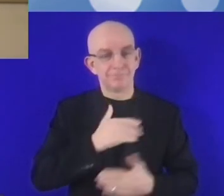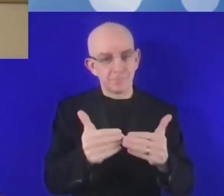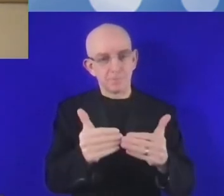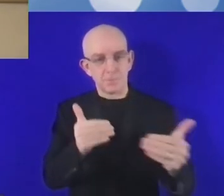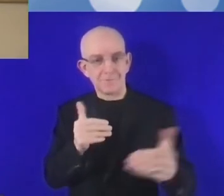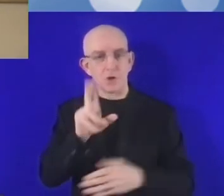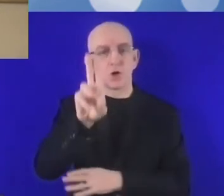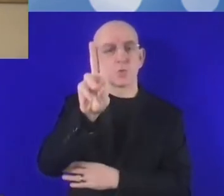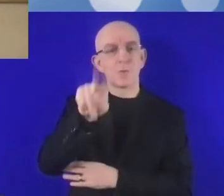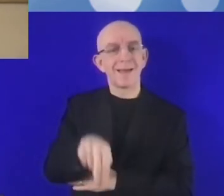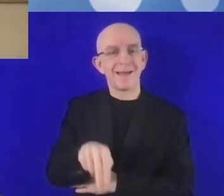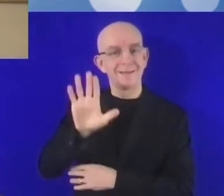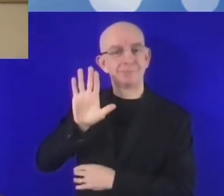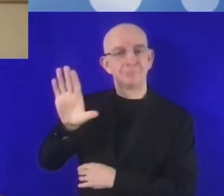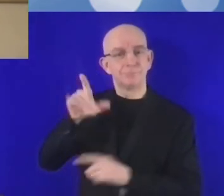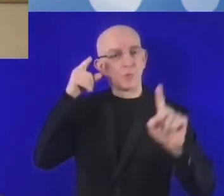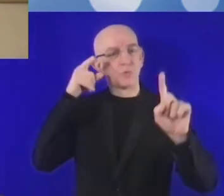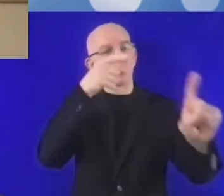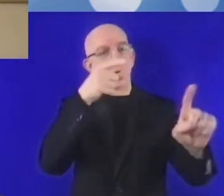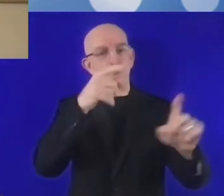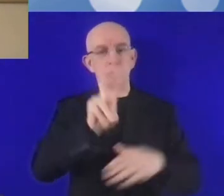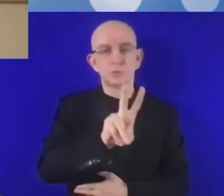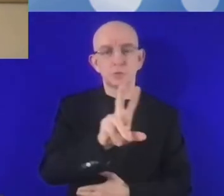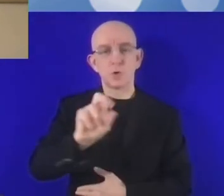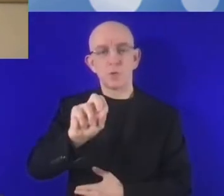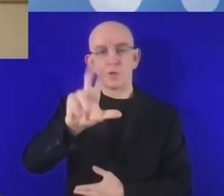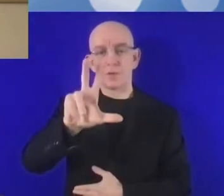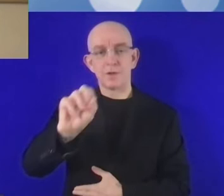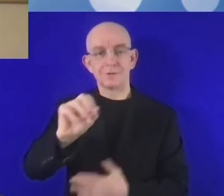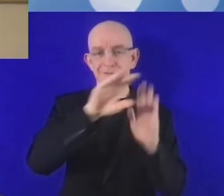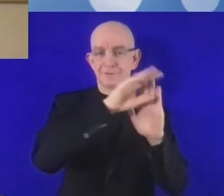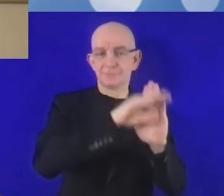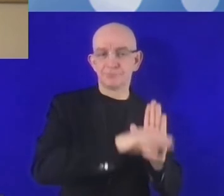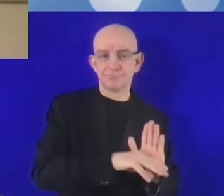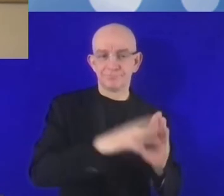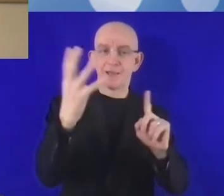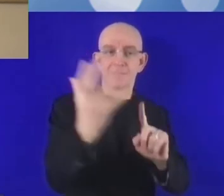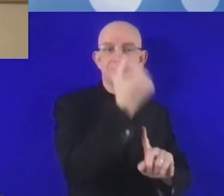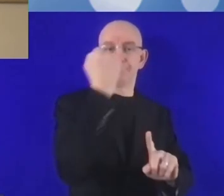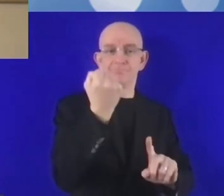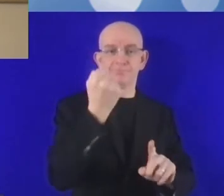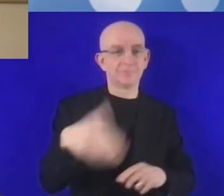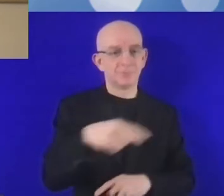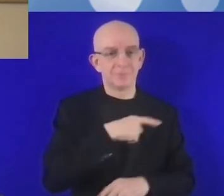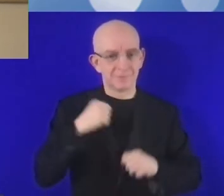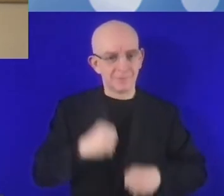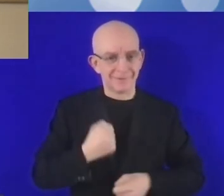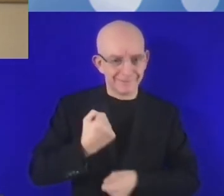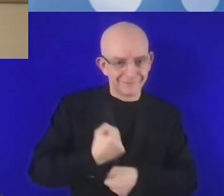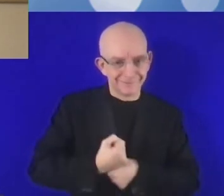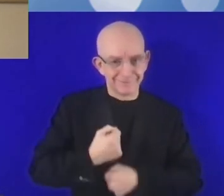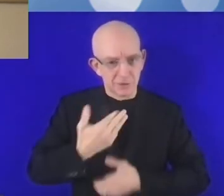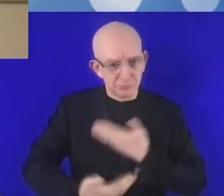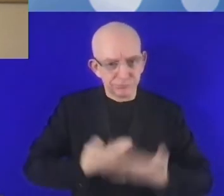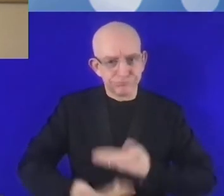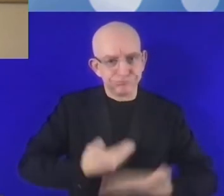ait accès à Internet, car c'est l'un des objectifs du développement durable de l'ONU que nous sommes censés